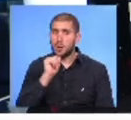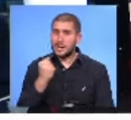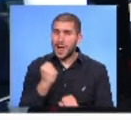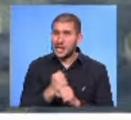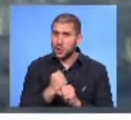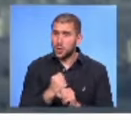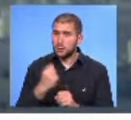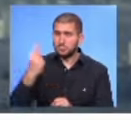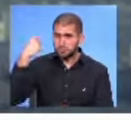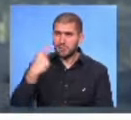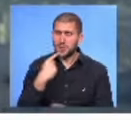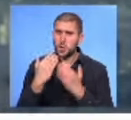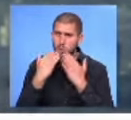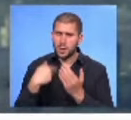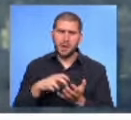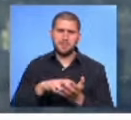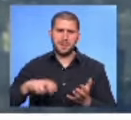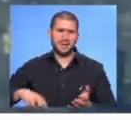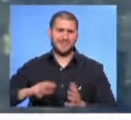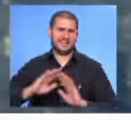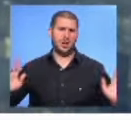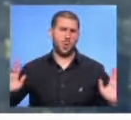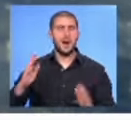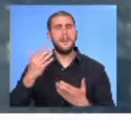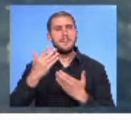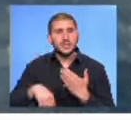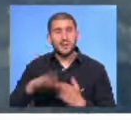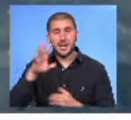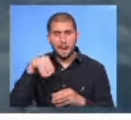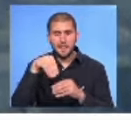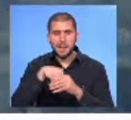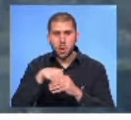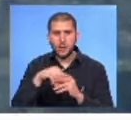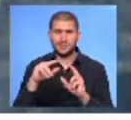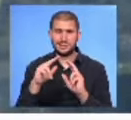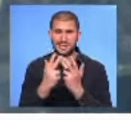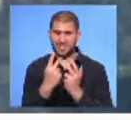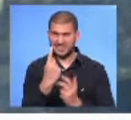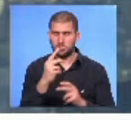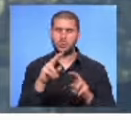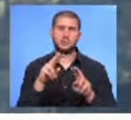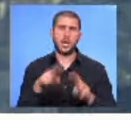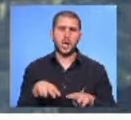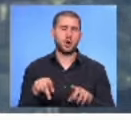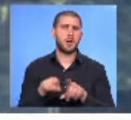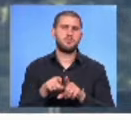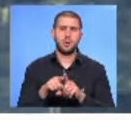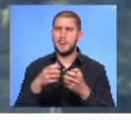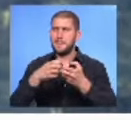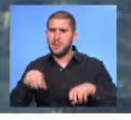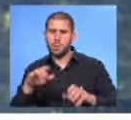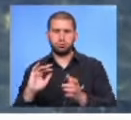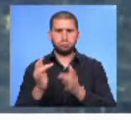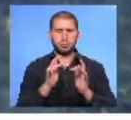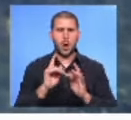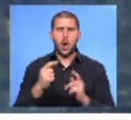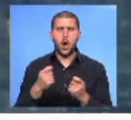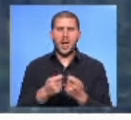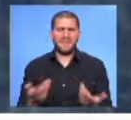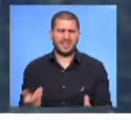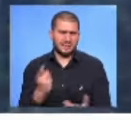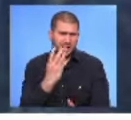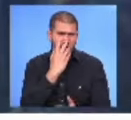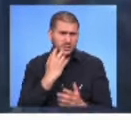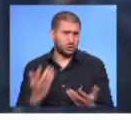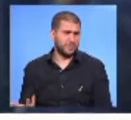לך, תגיד תודה רבה, אני מתפטר והולך. אבל בסוף, גם בתוך הצוות, יש מין פילוג ושיח לא רלוונטי, זה עצוב, זה